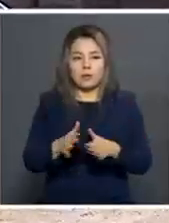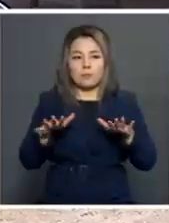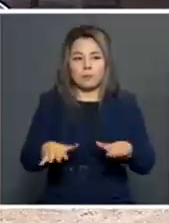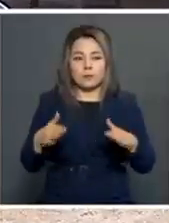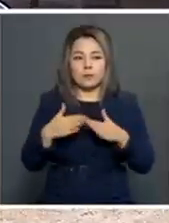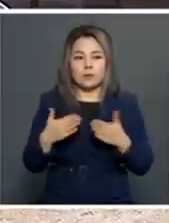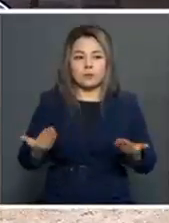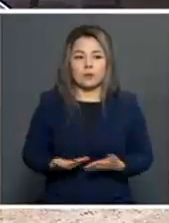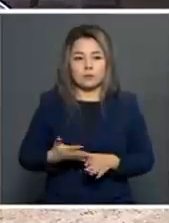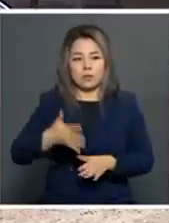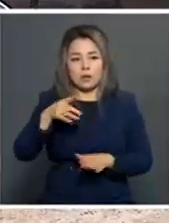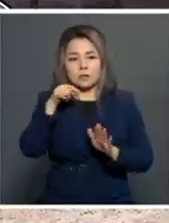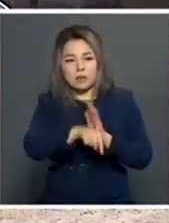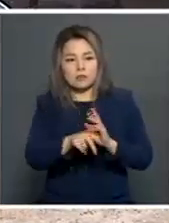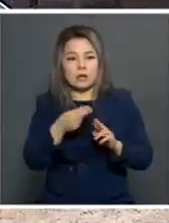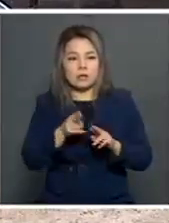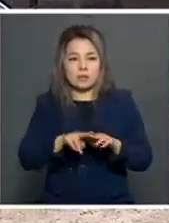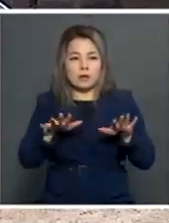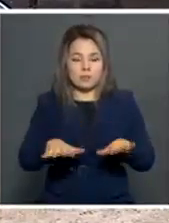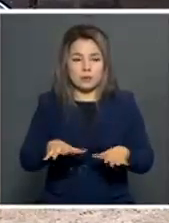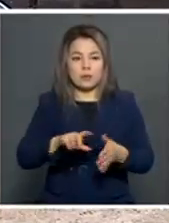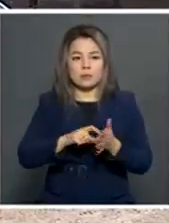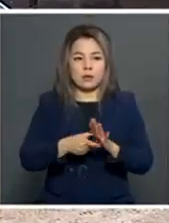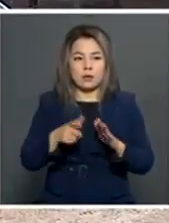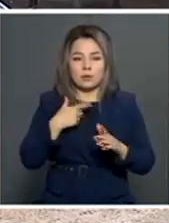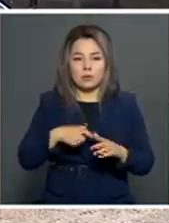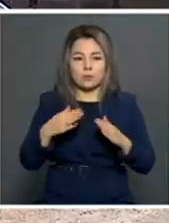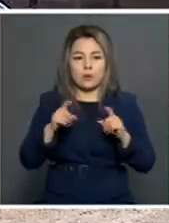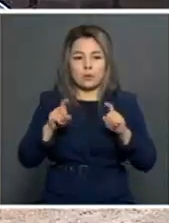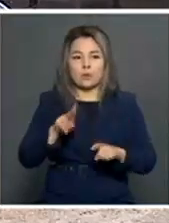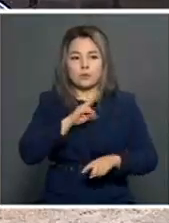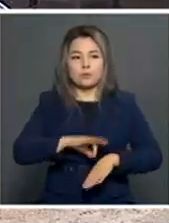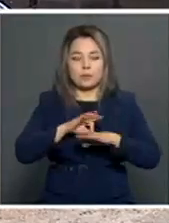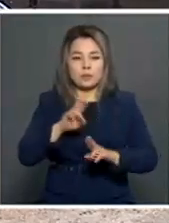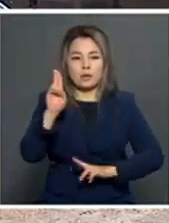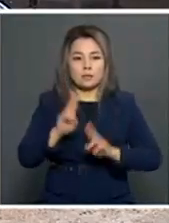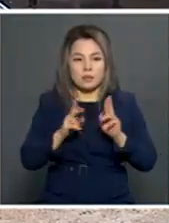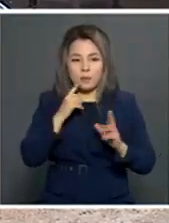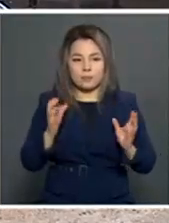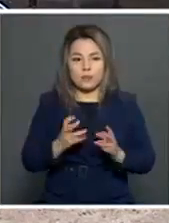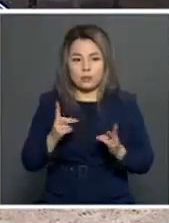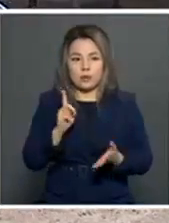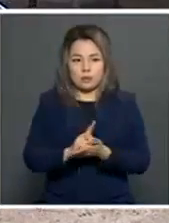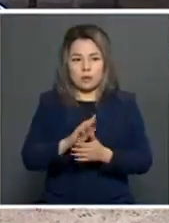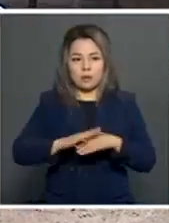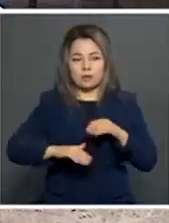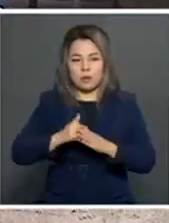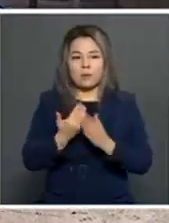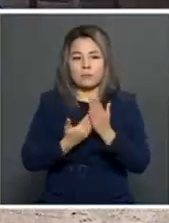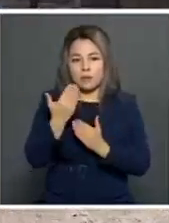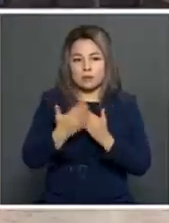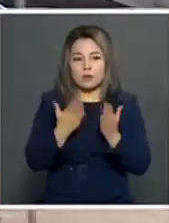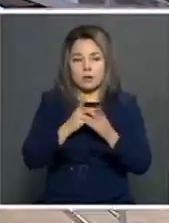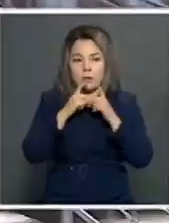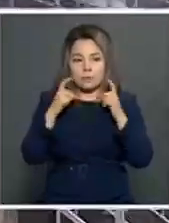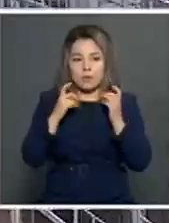тұрғын үй кешеніндесіздер ғой, себебі қазір қызметкерлердің барлығы үйлерінде жұмыс істеп жатыр. Сақтық шараларын сақтаймыз. Қолғап бар, бетперде бар,